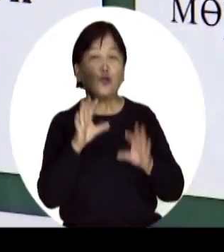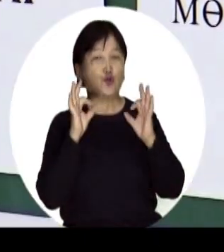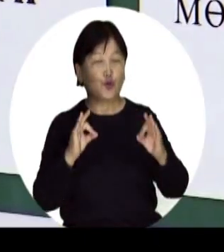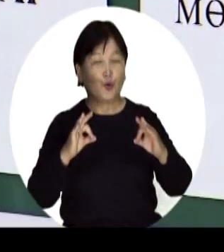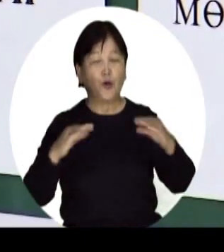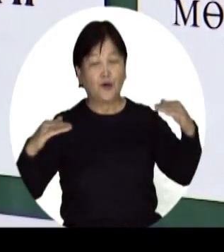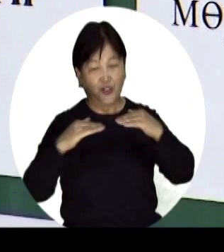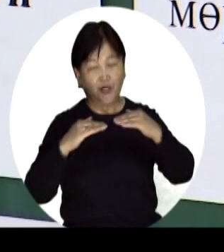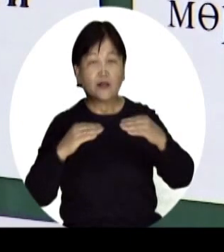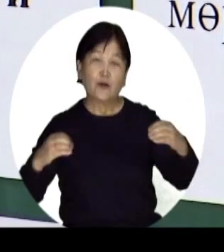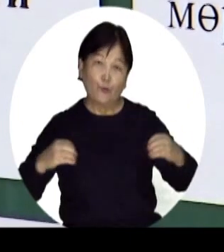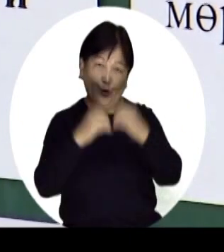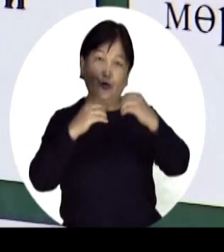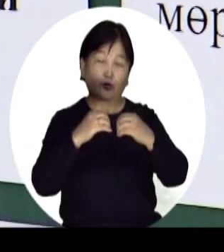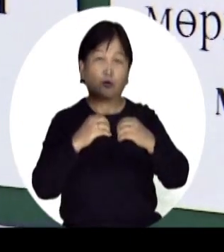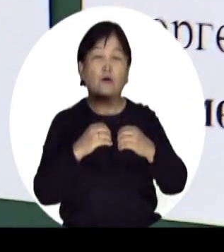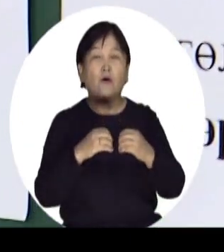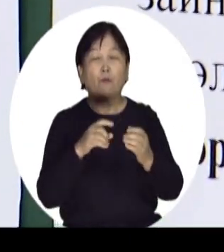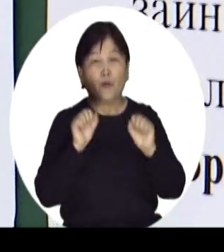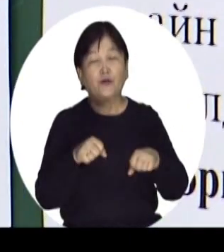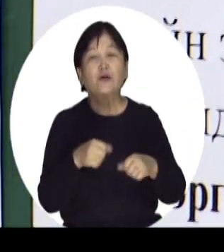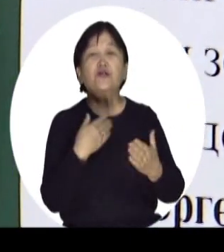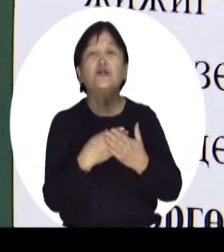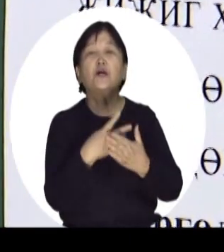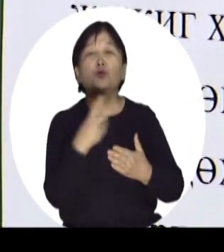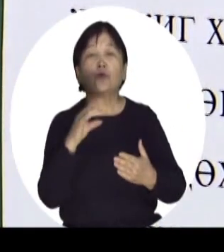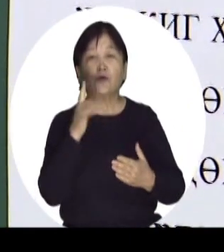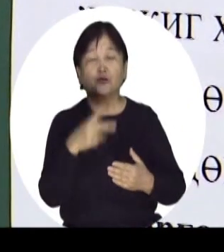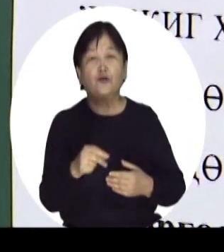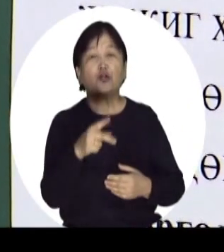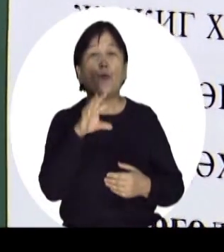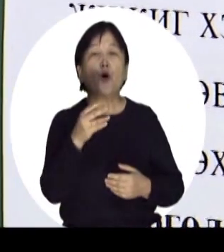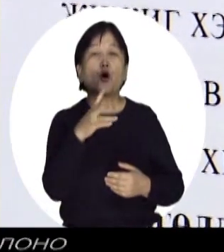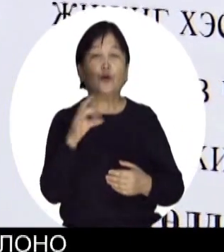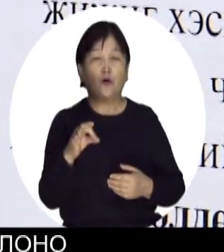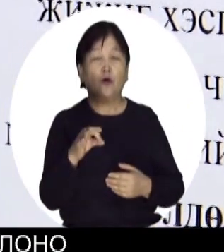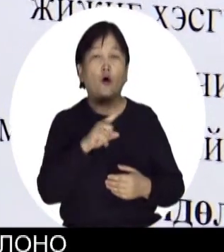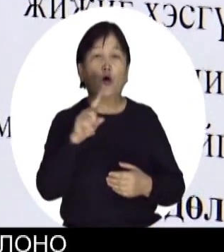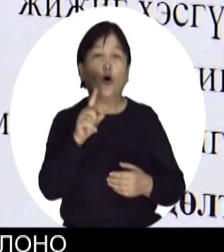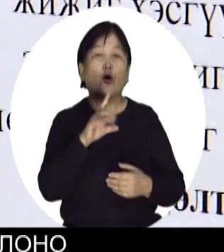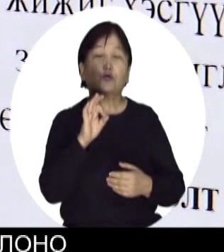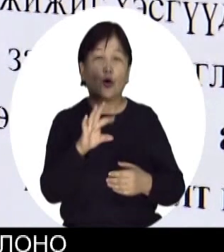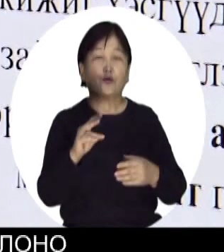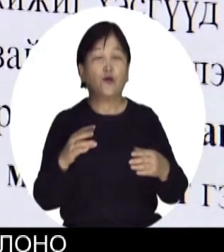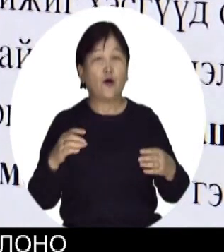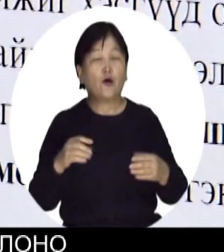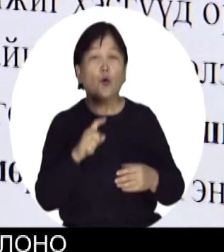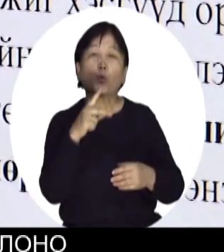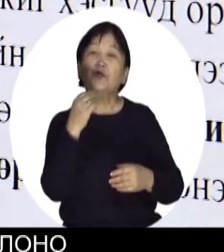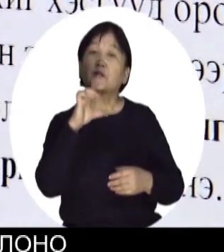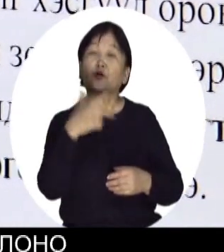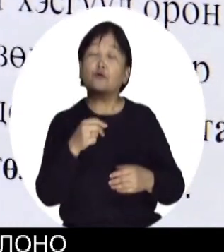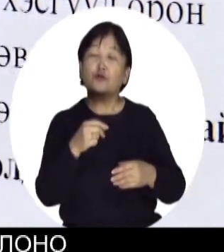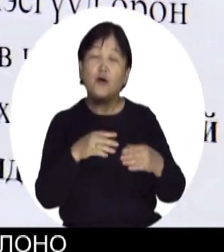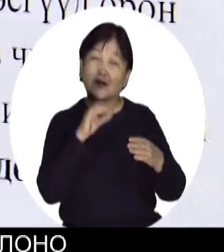Тэгэхээр жишээлбэл нүүрс төрөгчийн монооксидын молекул озоны молекул руу за хүчил төрөгчтэй